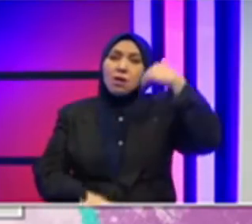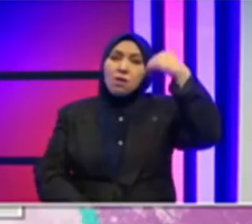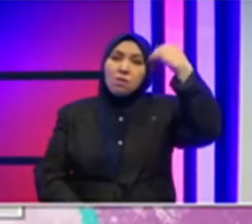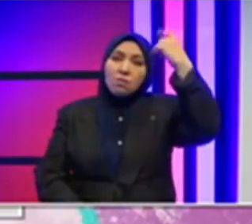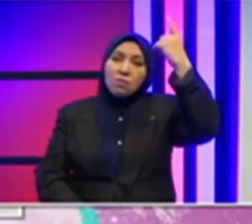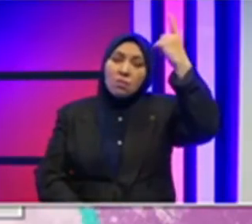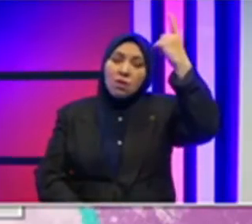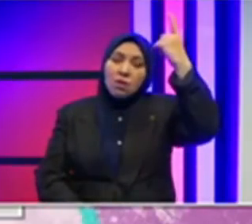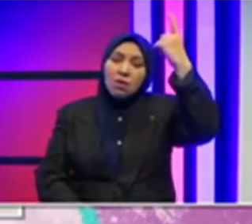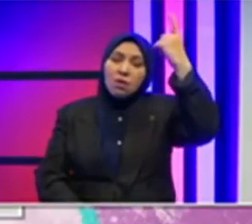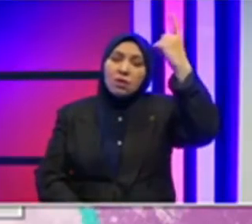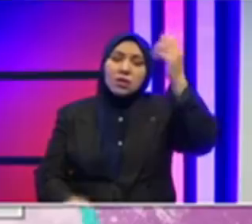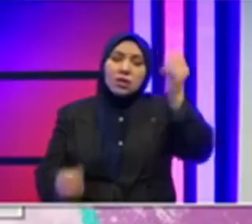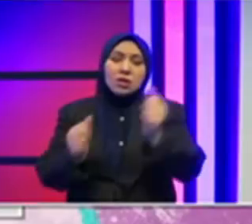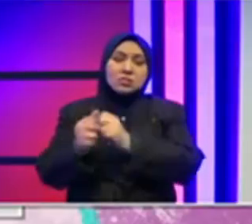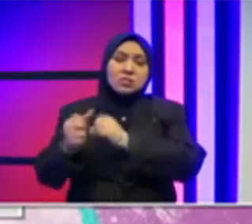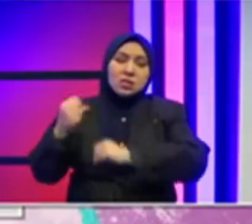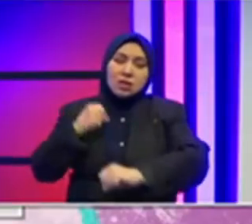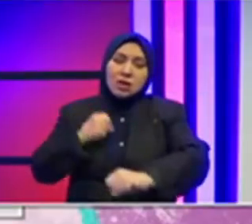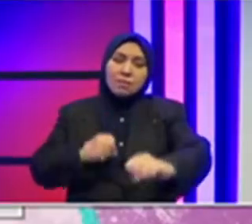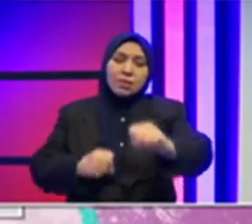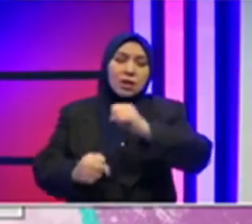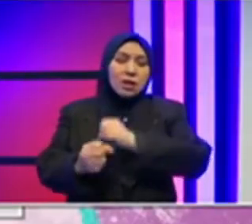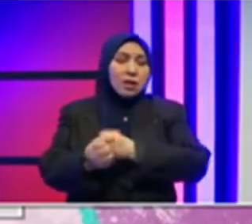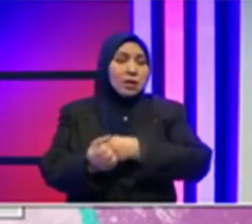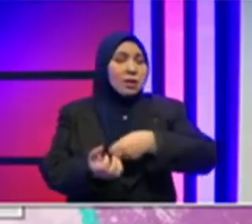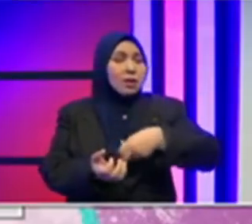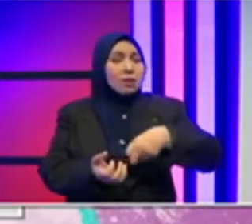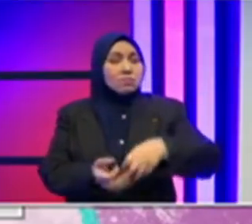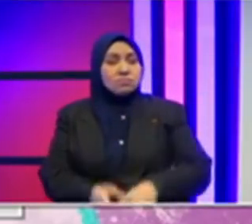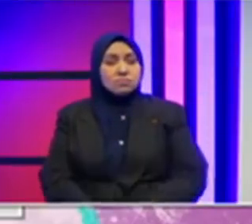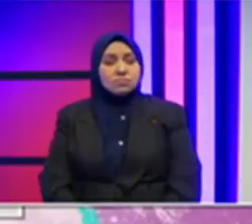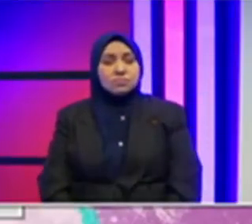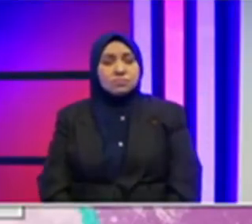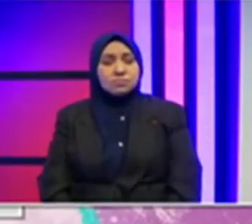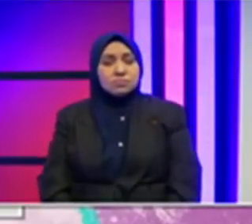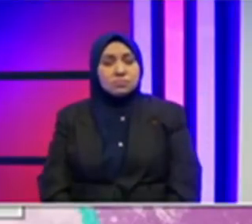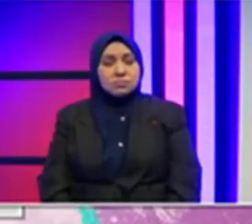يعبد الله على حرف